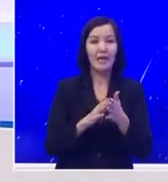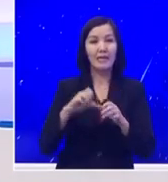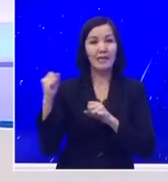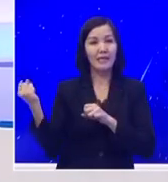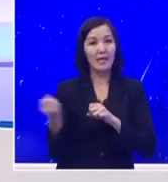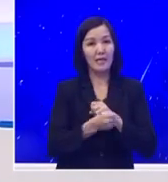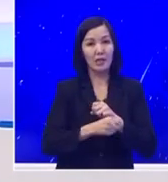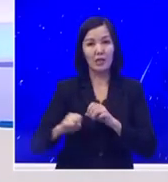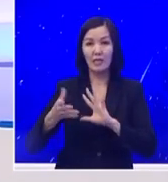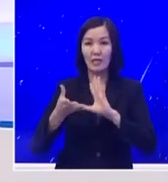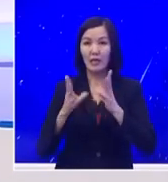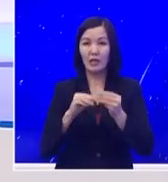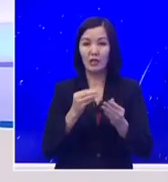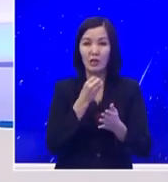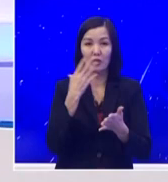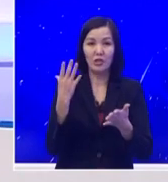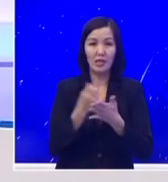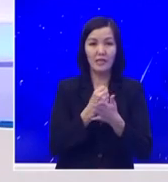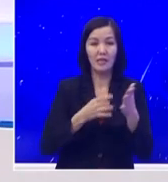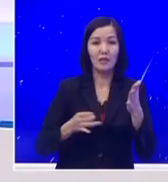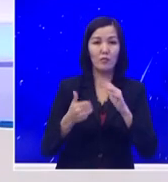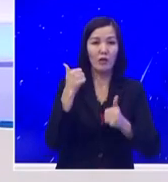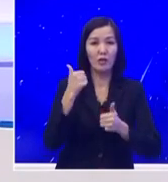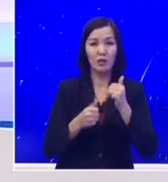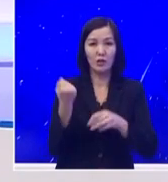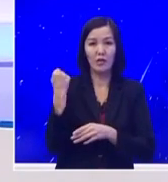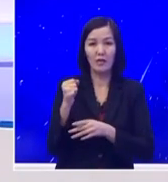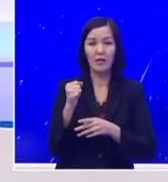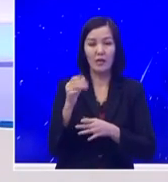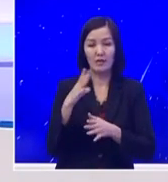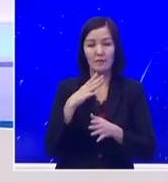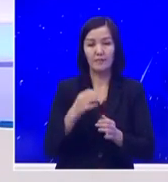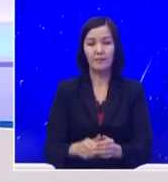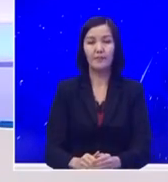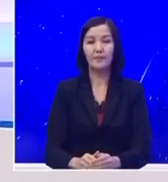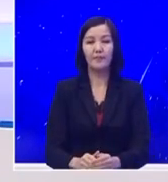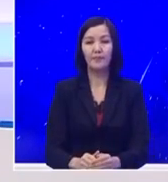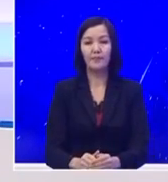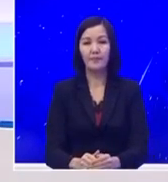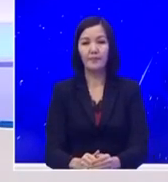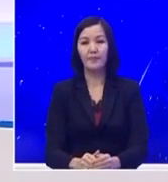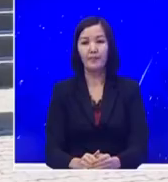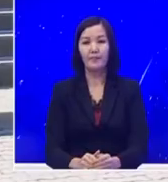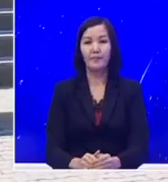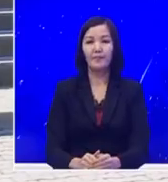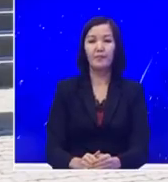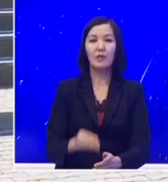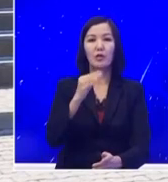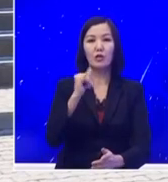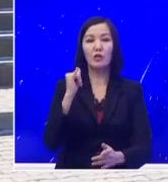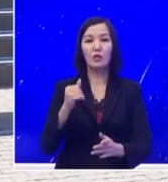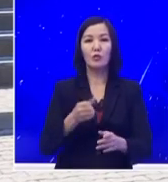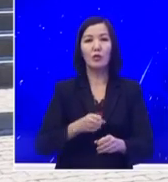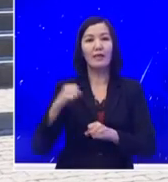теннисшілердің нәтижелері де көз қуантады. Республикалық жарыстарда жүлдесіз қалып көрмепті. Жетісу теннис